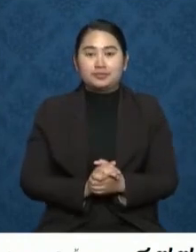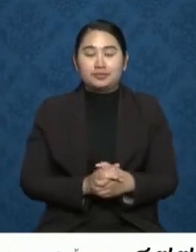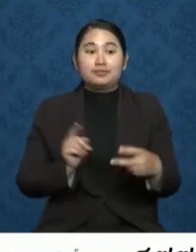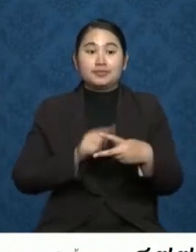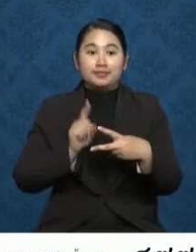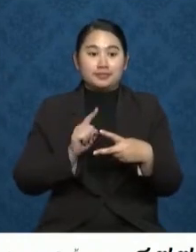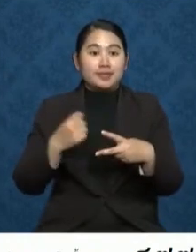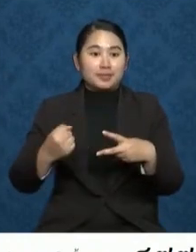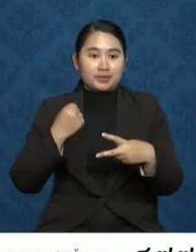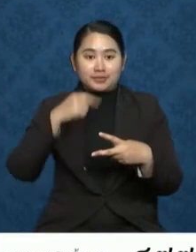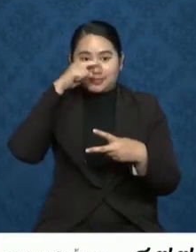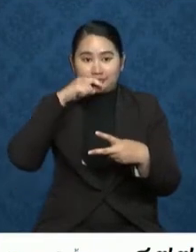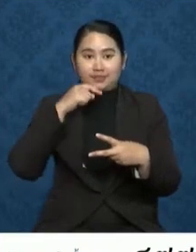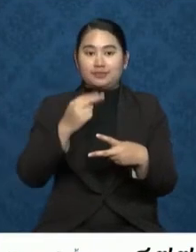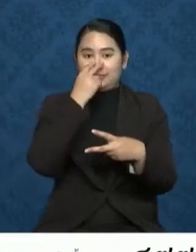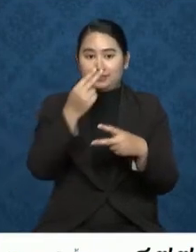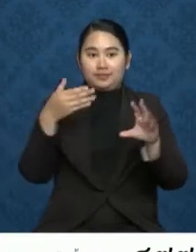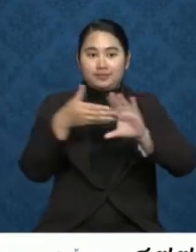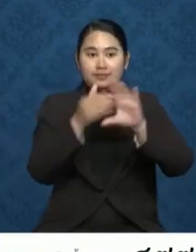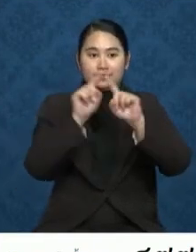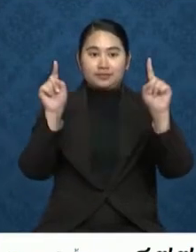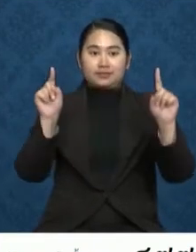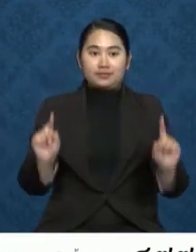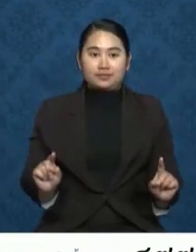ศาสตร์แรกครับด้านความมั่นคงขออนุญาตสไลด์นะครับ